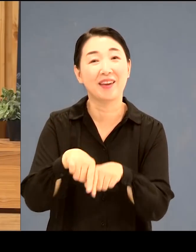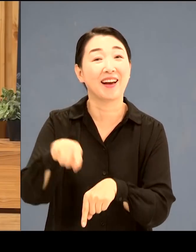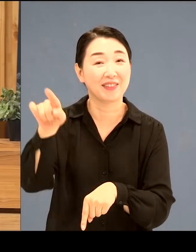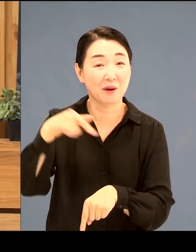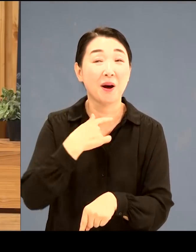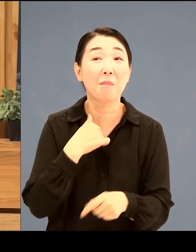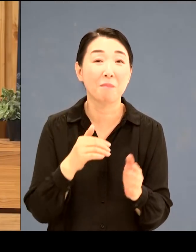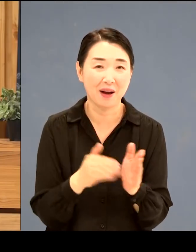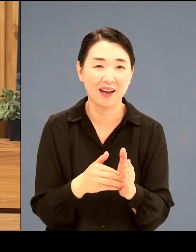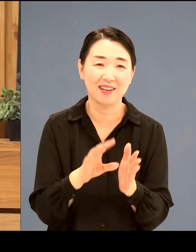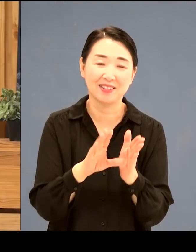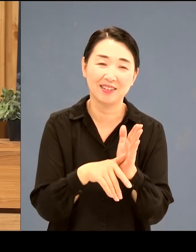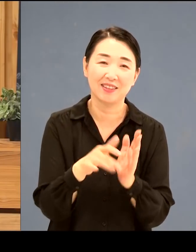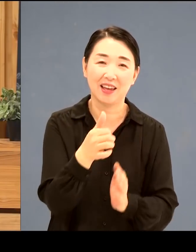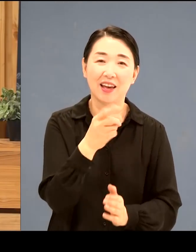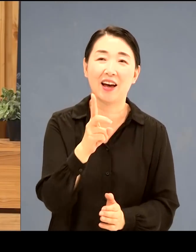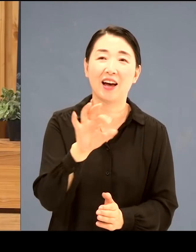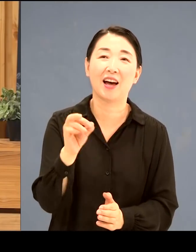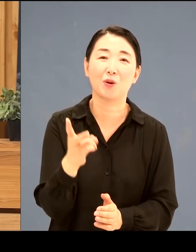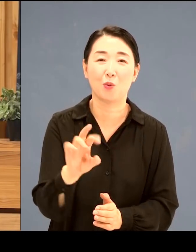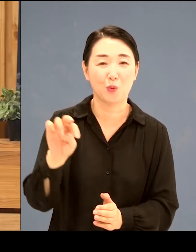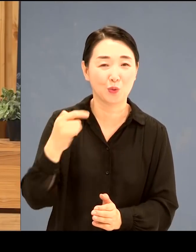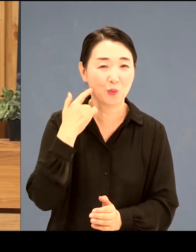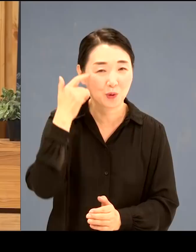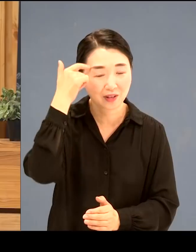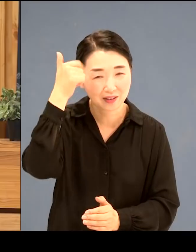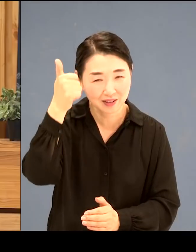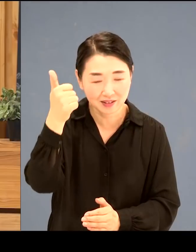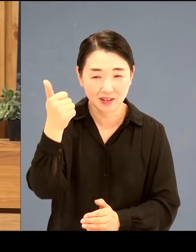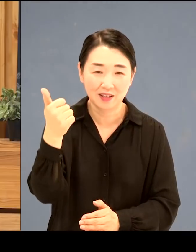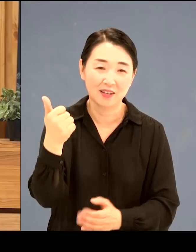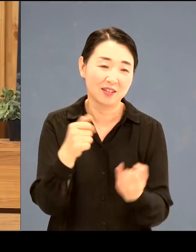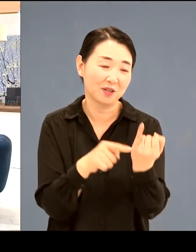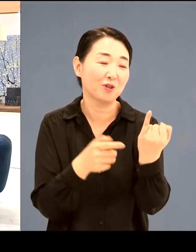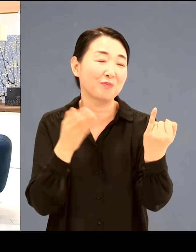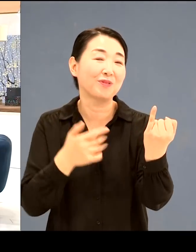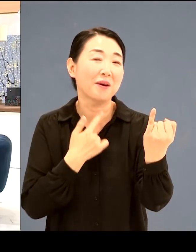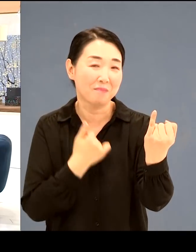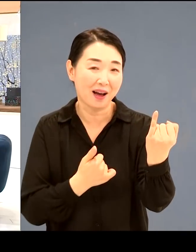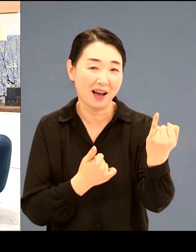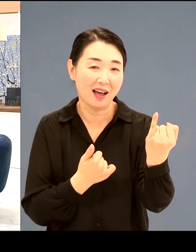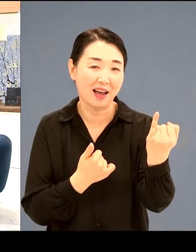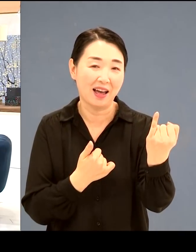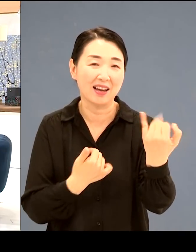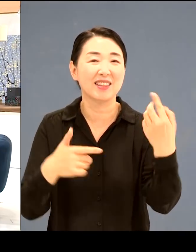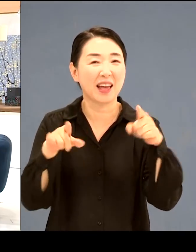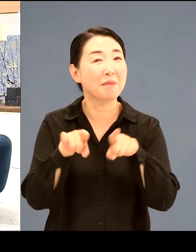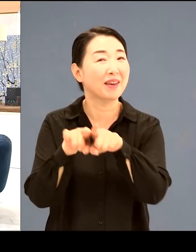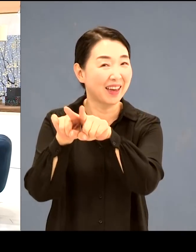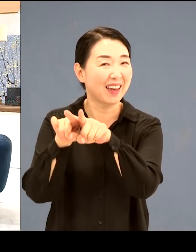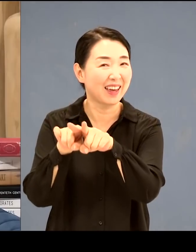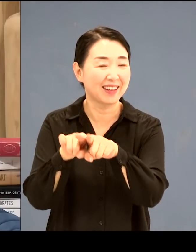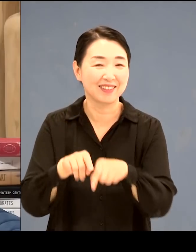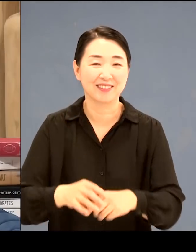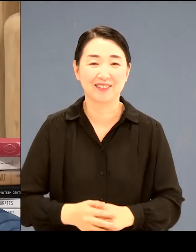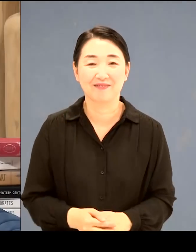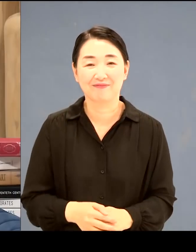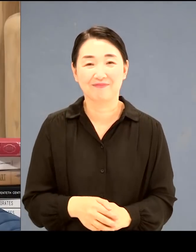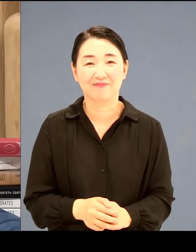하영조 목사님께서 네. 저 기억나는데 직접 그 최지우 씨에게 부탁을 하셨던 기억이 나요. 네네네. 그때 같이 그러셨구나. 가셨었고 그 이후에